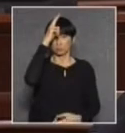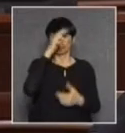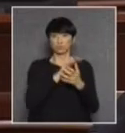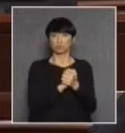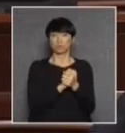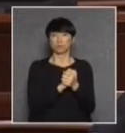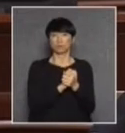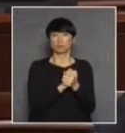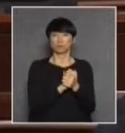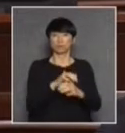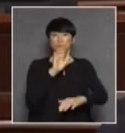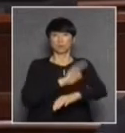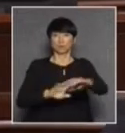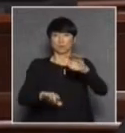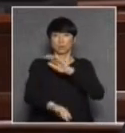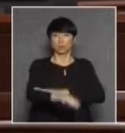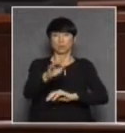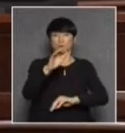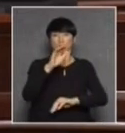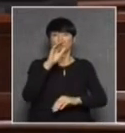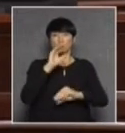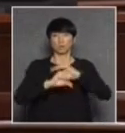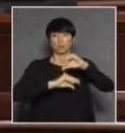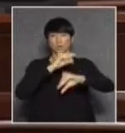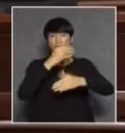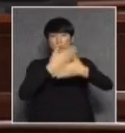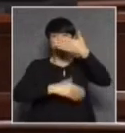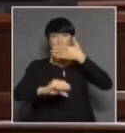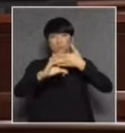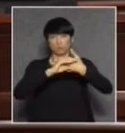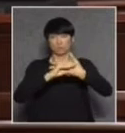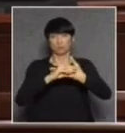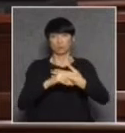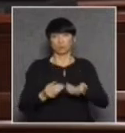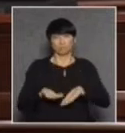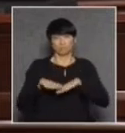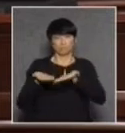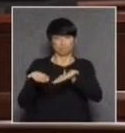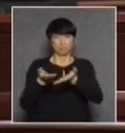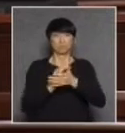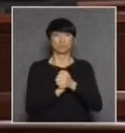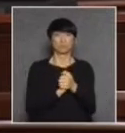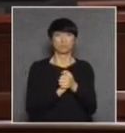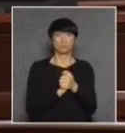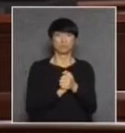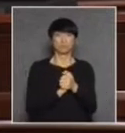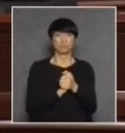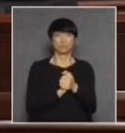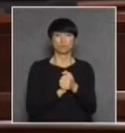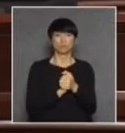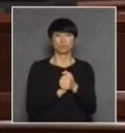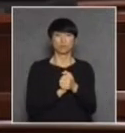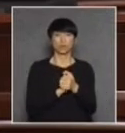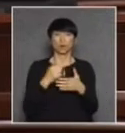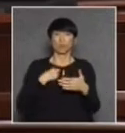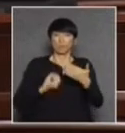庸僭建工程呢嚟讓路嘅。主席，當然啦，我已經表達